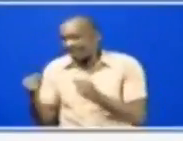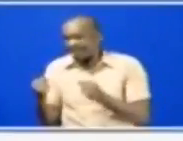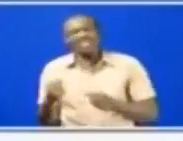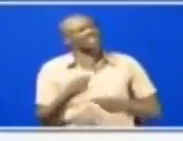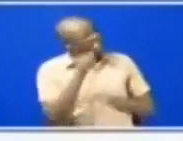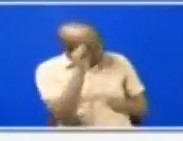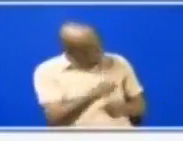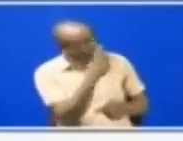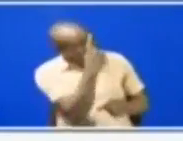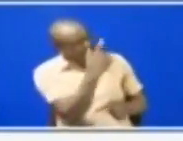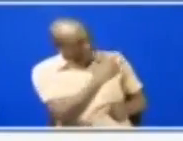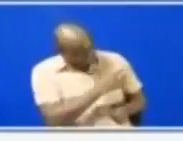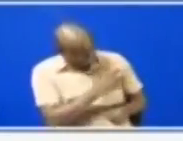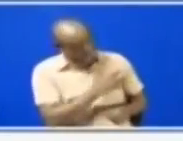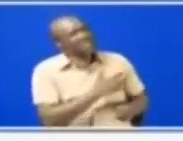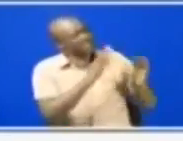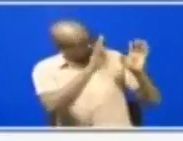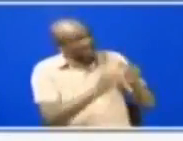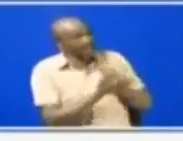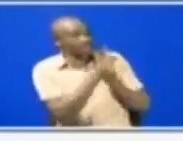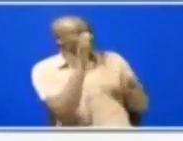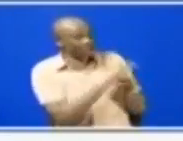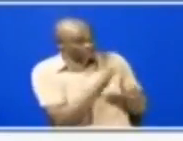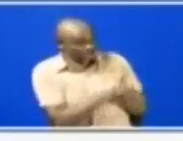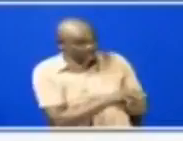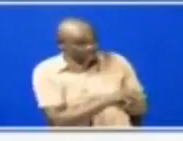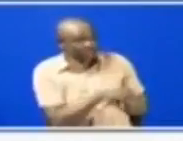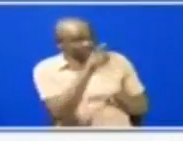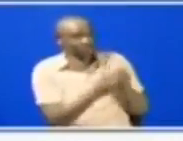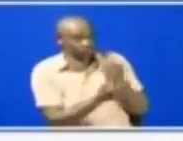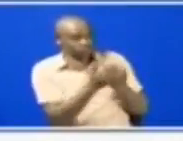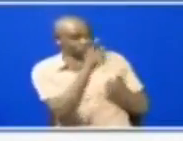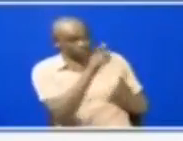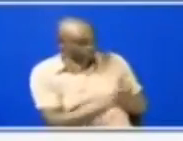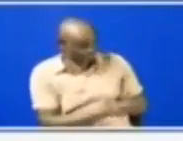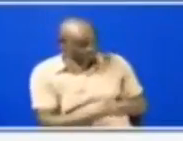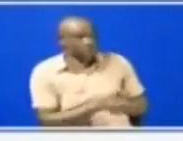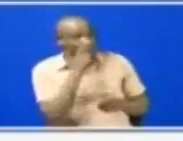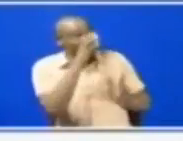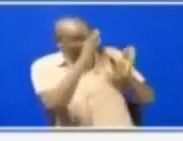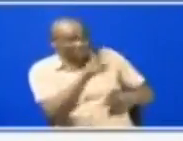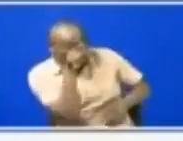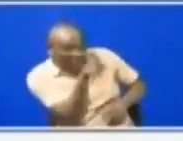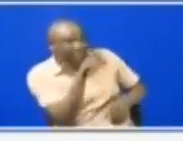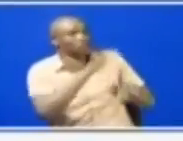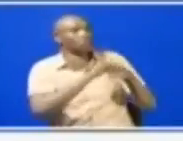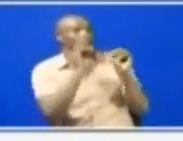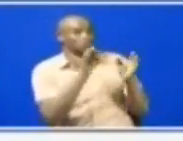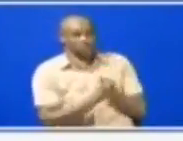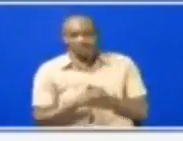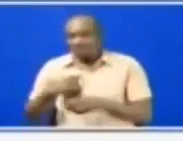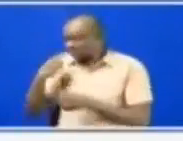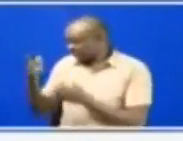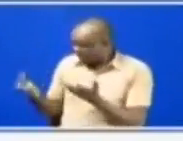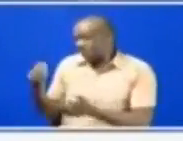bila shaka alikugusa ama alikusaidia. Ndio. Na kukukuza. Naweza kusema fulani alikuwa kocha mzuri sana. Naweza taja